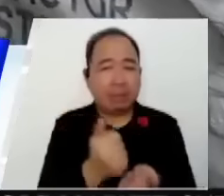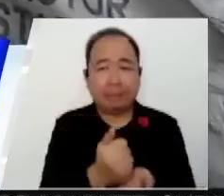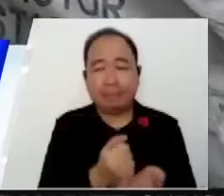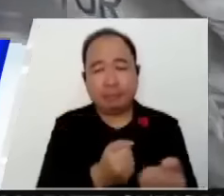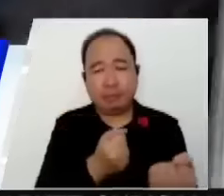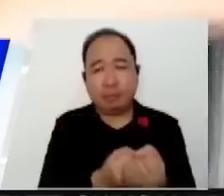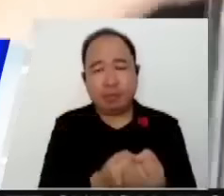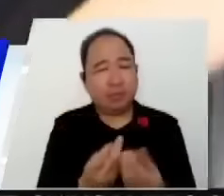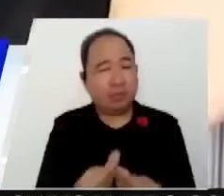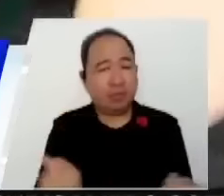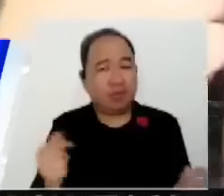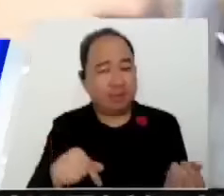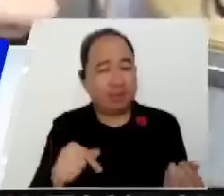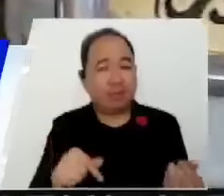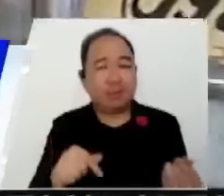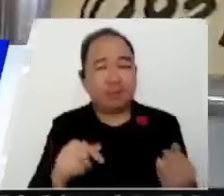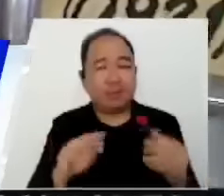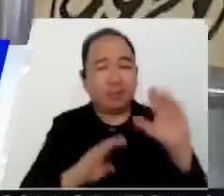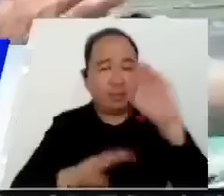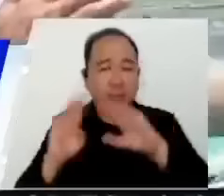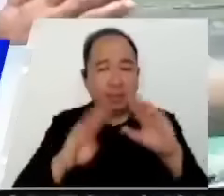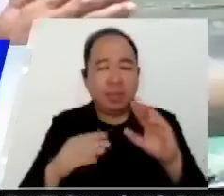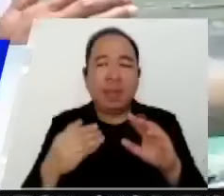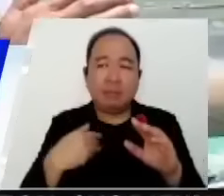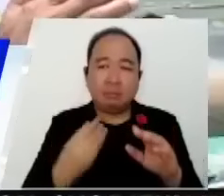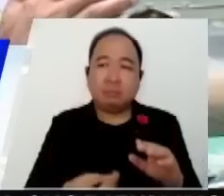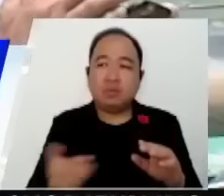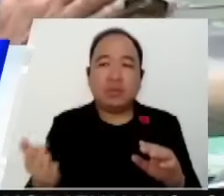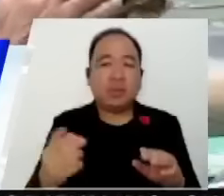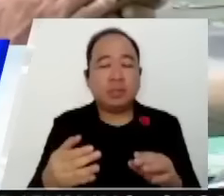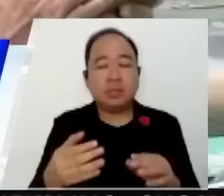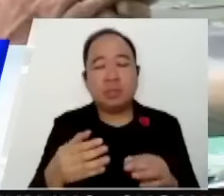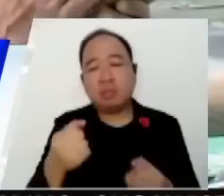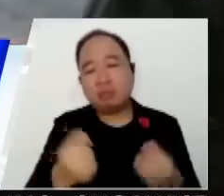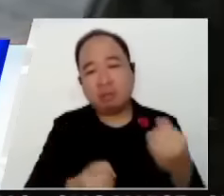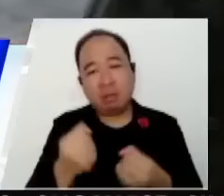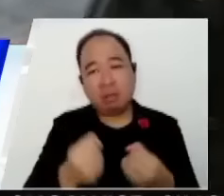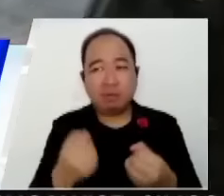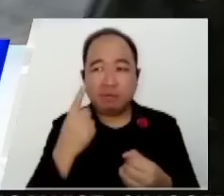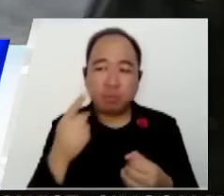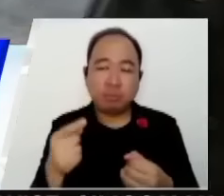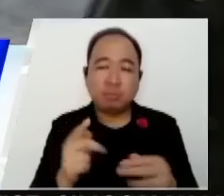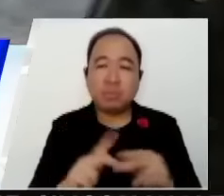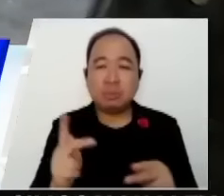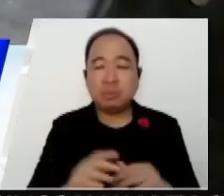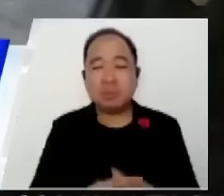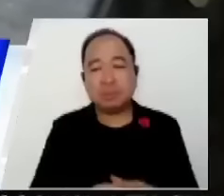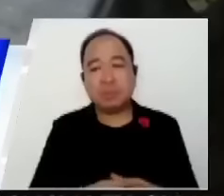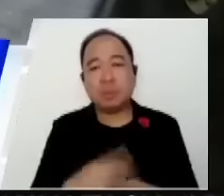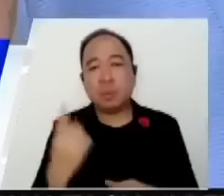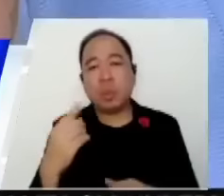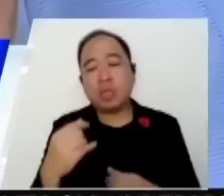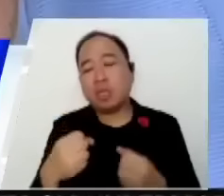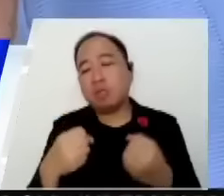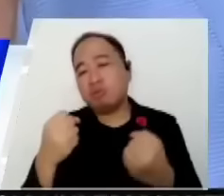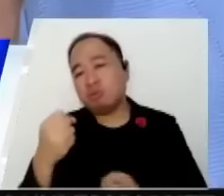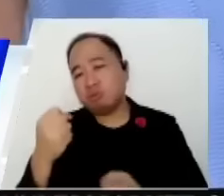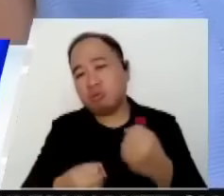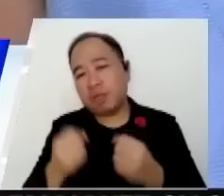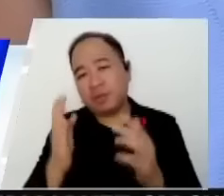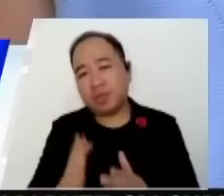mga i-provide silang mga sasakyan para sa ating mga commuters. Ang jeepney driver na si Christopher nasa 20 taon